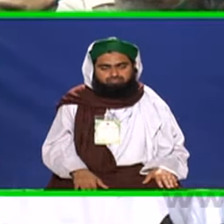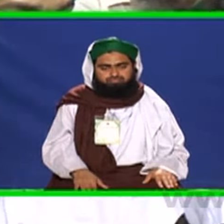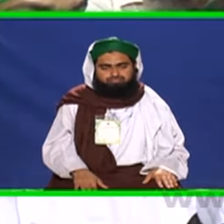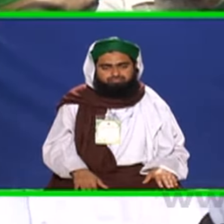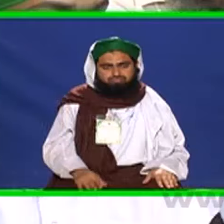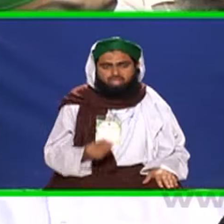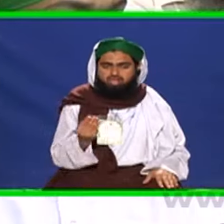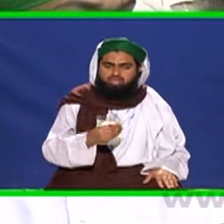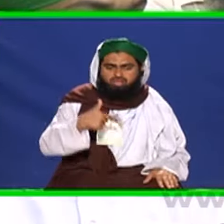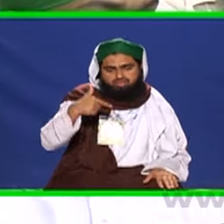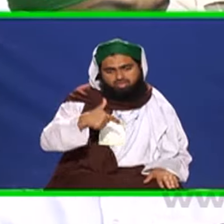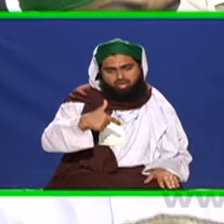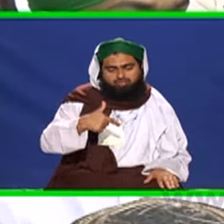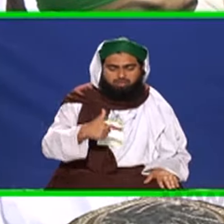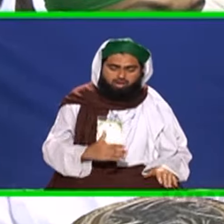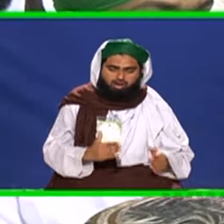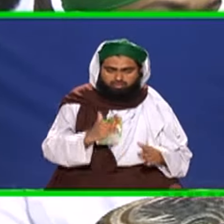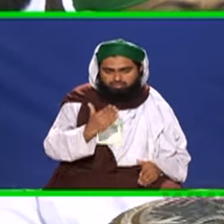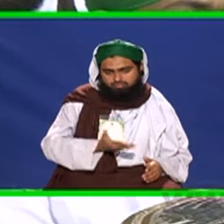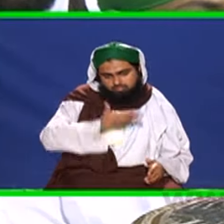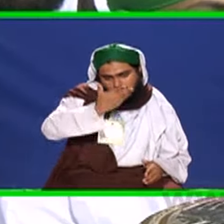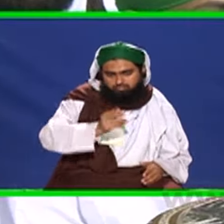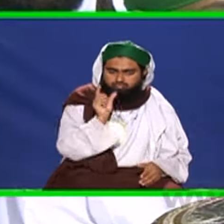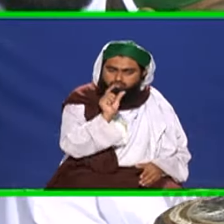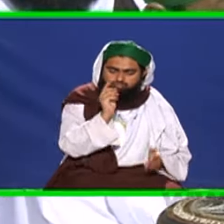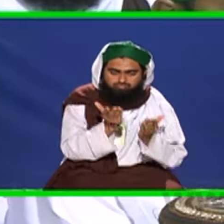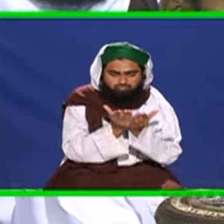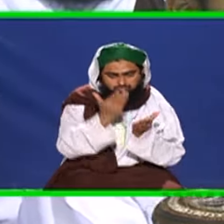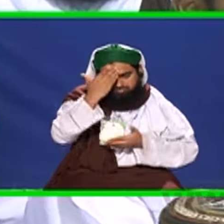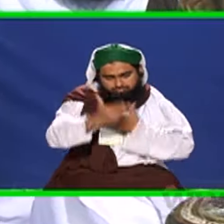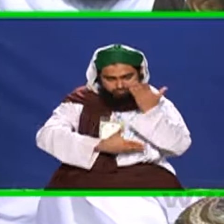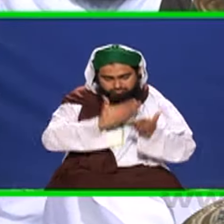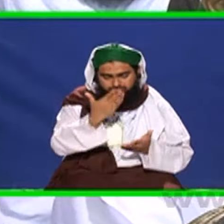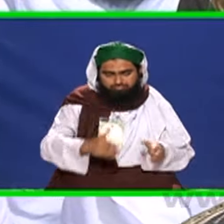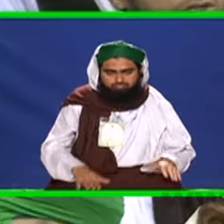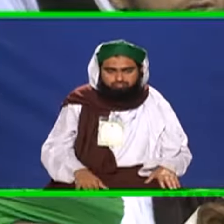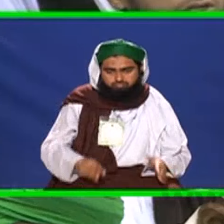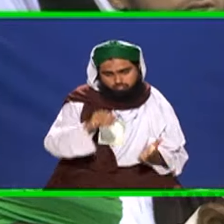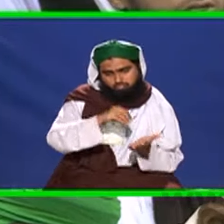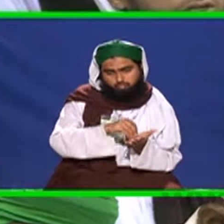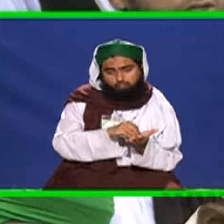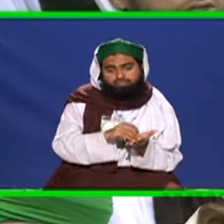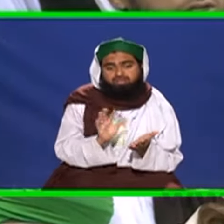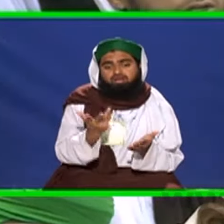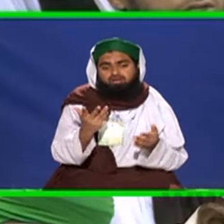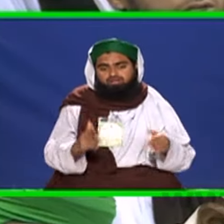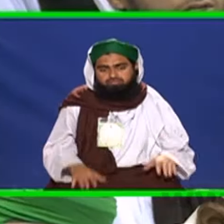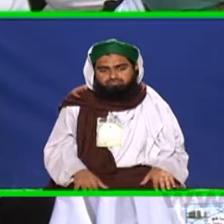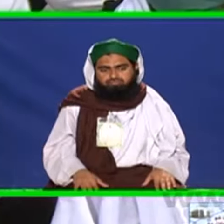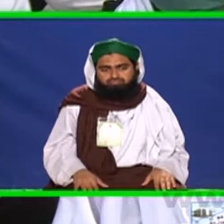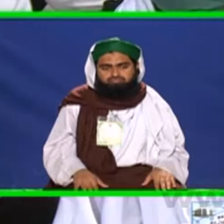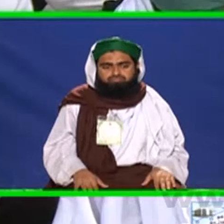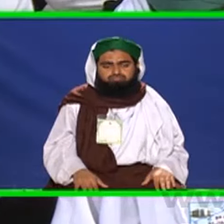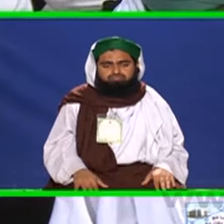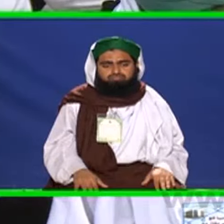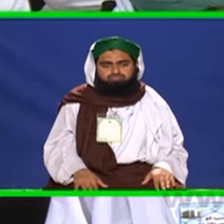یعنی صرف سات, یہ سات. تو سات بار جو پڑھ لیں اس کی فضیلت کیا ہے؟ 11